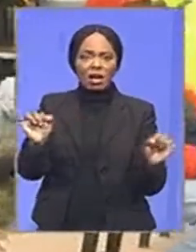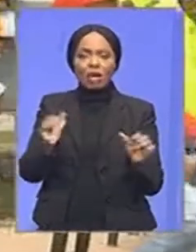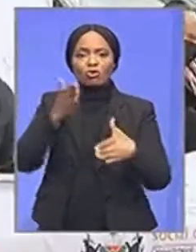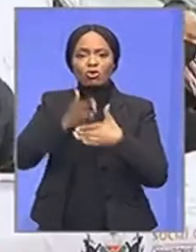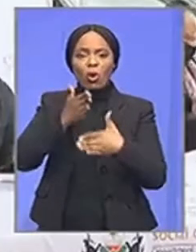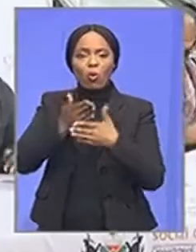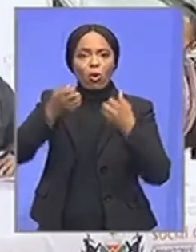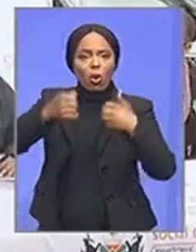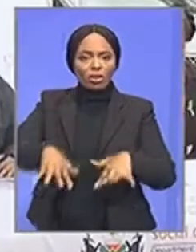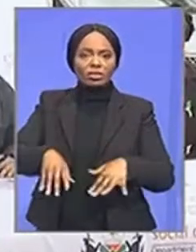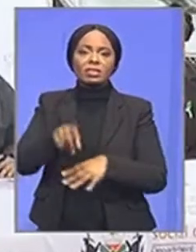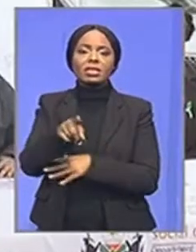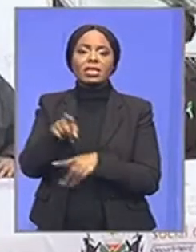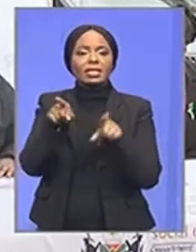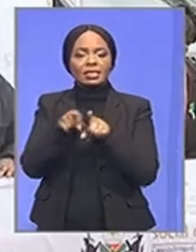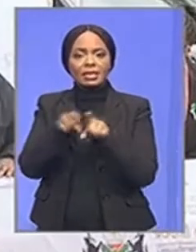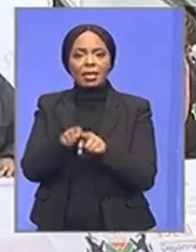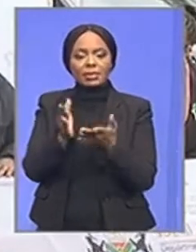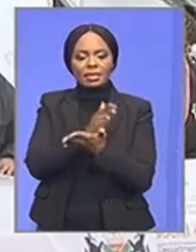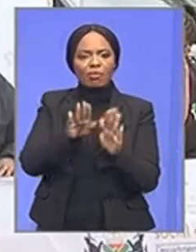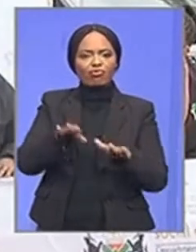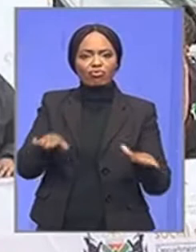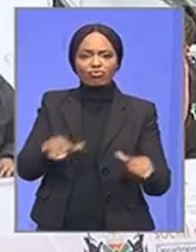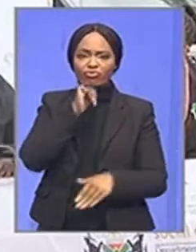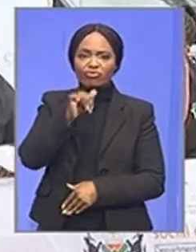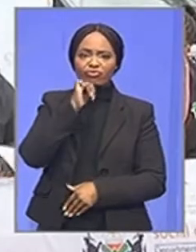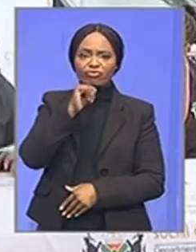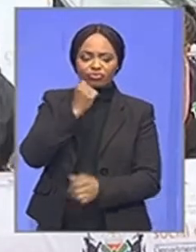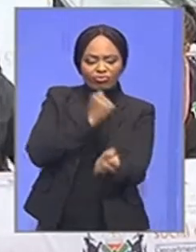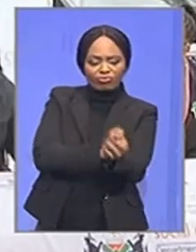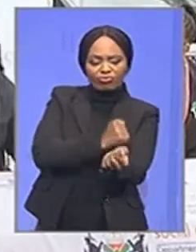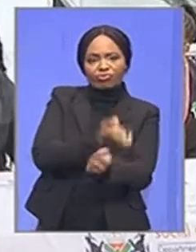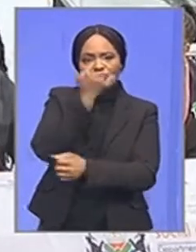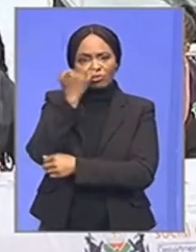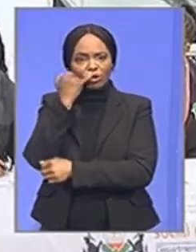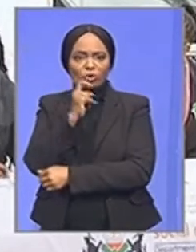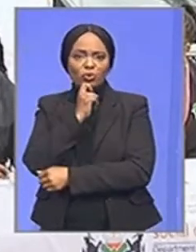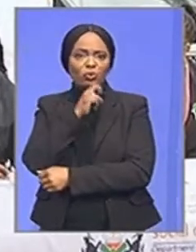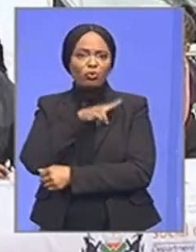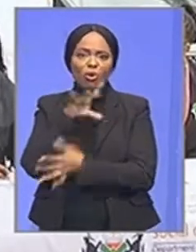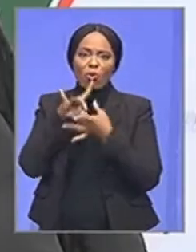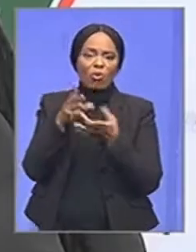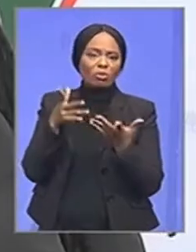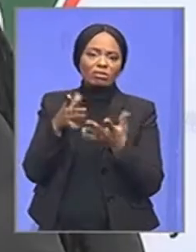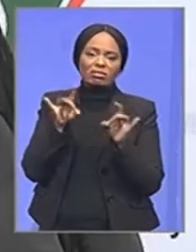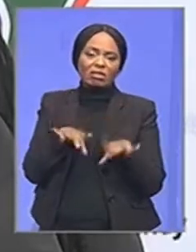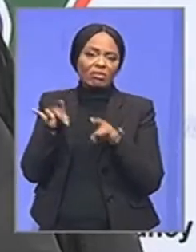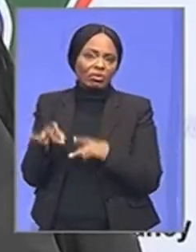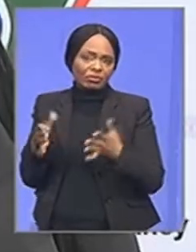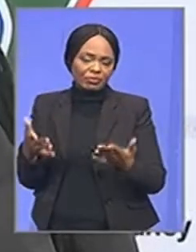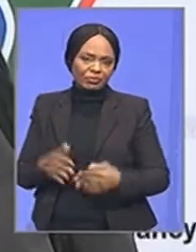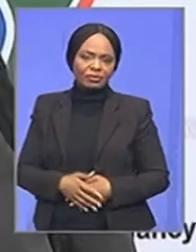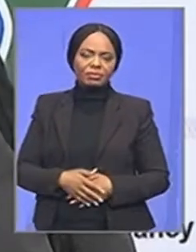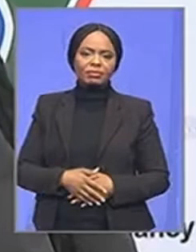maikutlong, mme ba bang ba bona ba qetella ba sebedisa dithethefatsi. Bana ba bang ba ntse ba dirisa diritibatse,